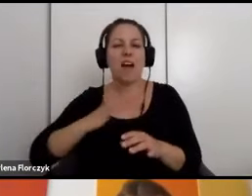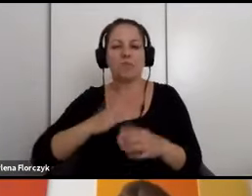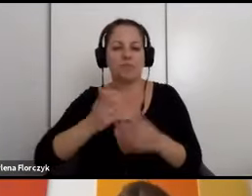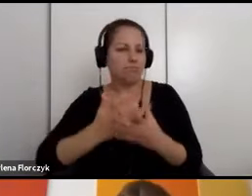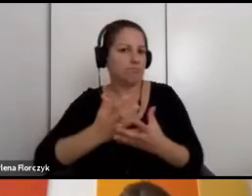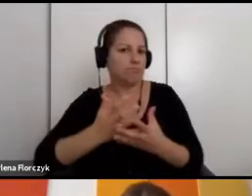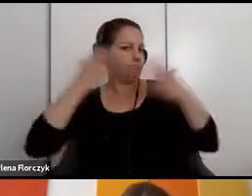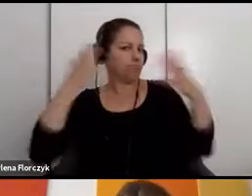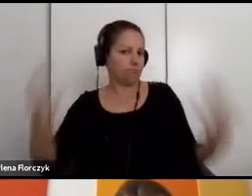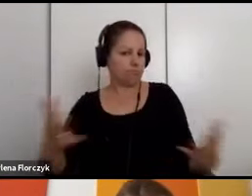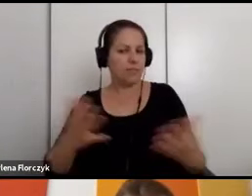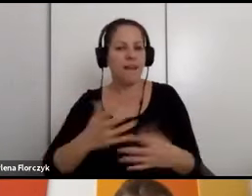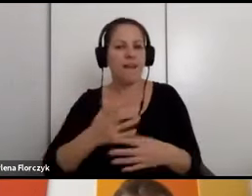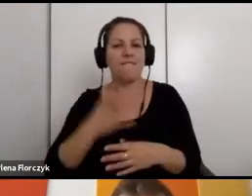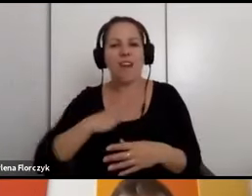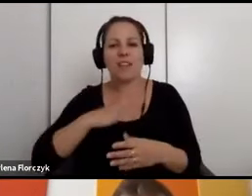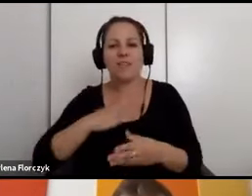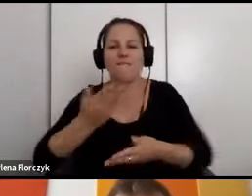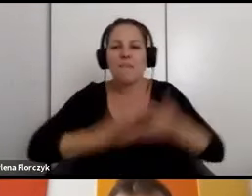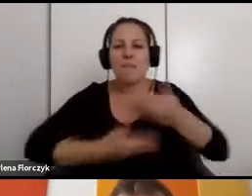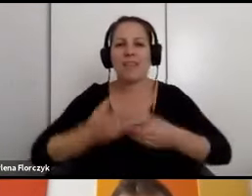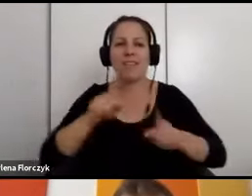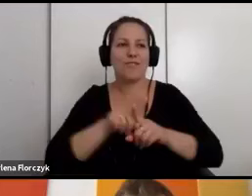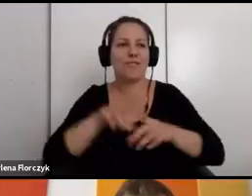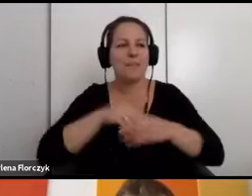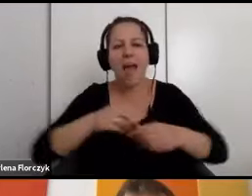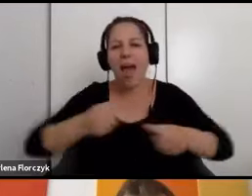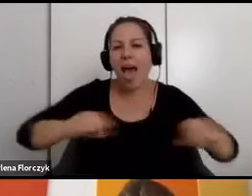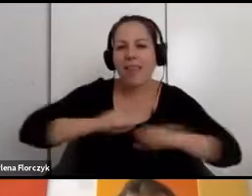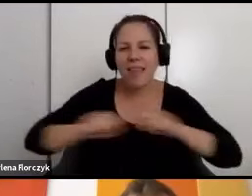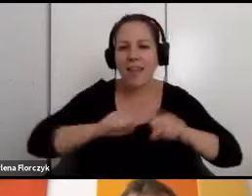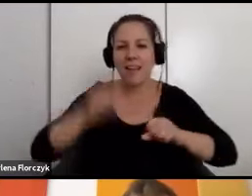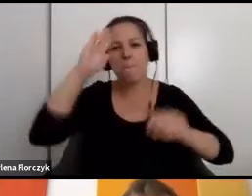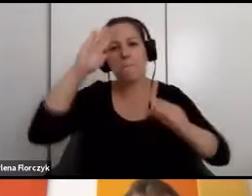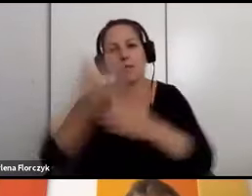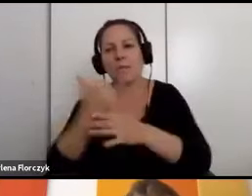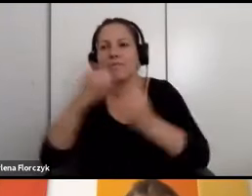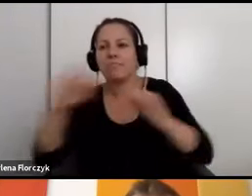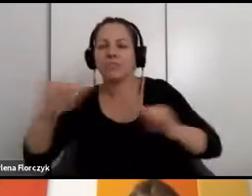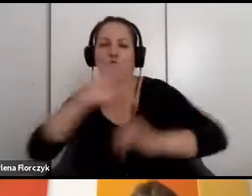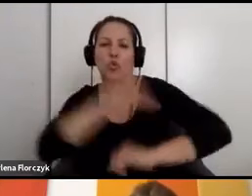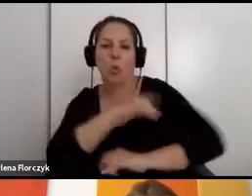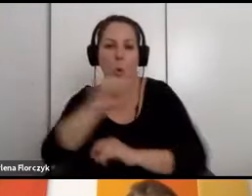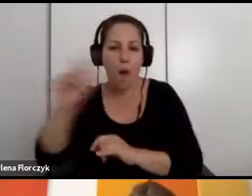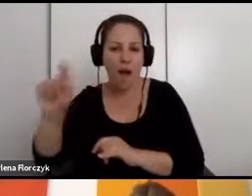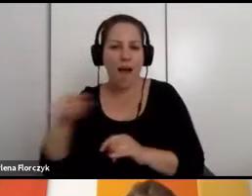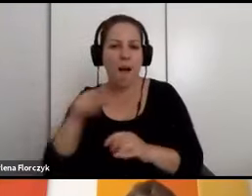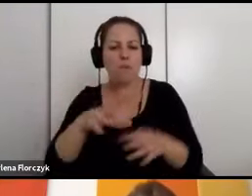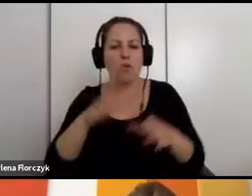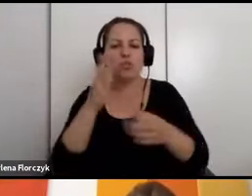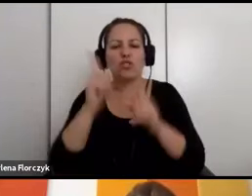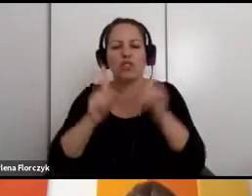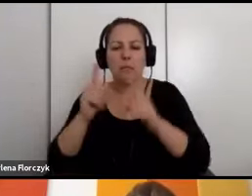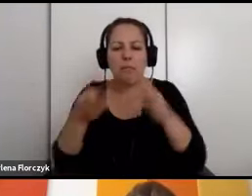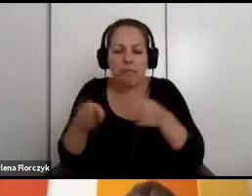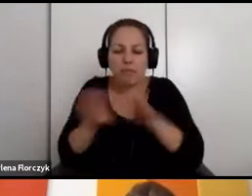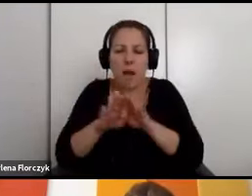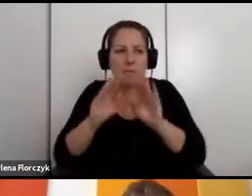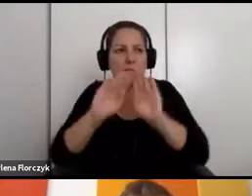to znaczy taką wartość przede wszystkim wymiany energii, też poznania kogoś z innej szkoły, bo często jest tak, że się w tej bańce potrafimy zamknąć,